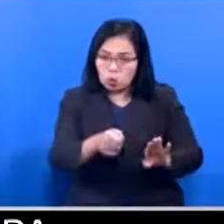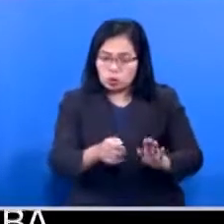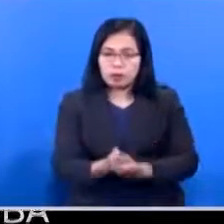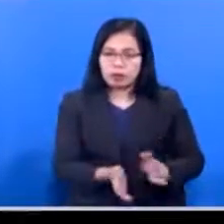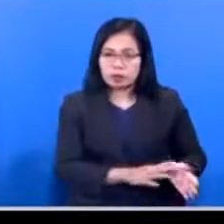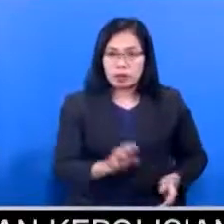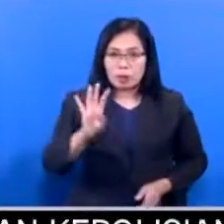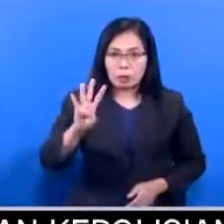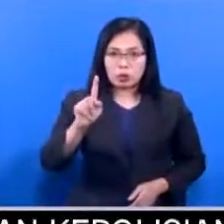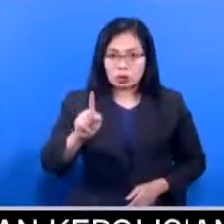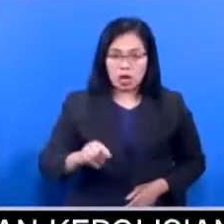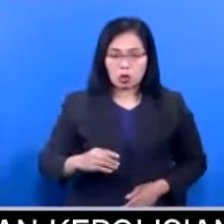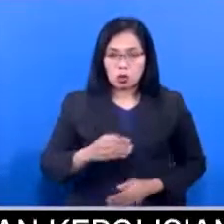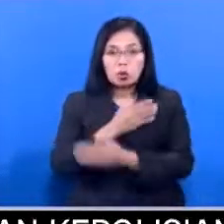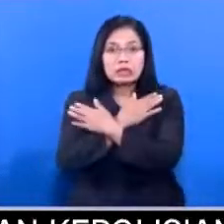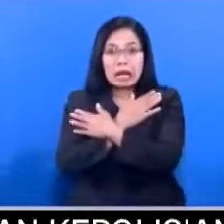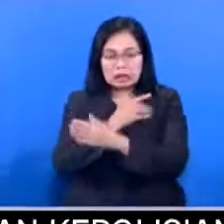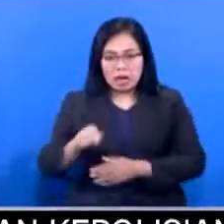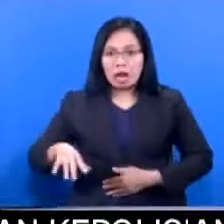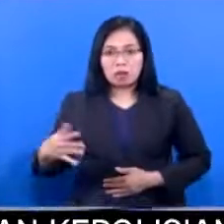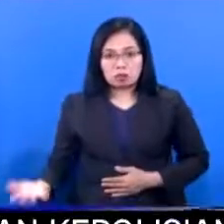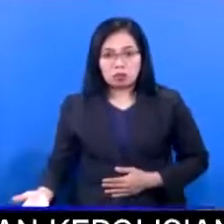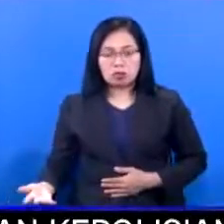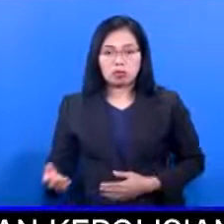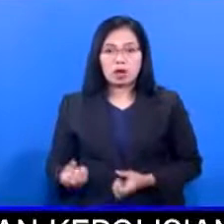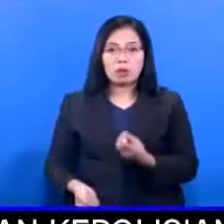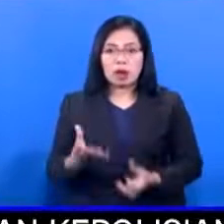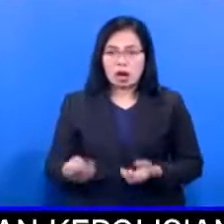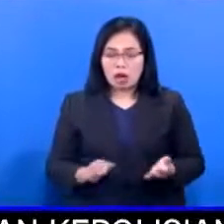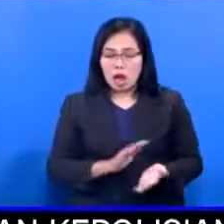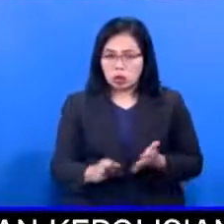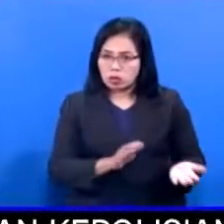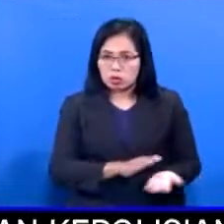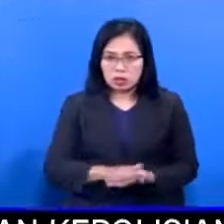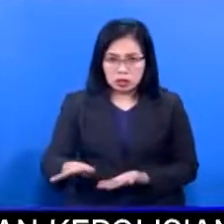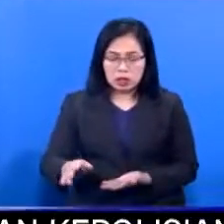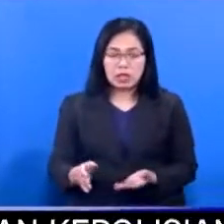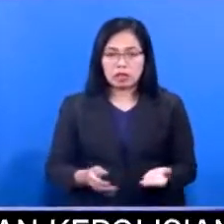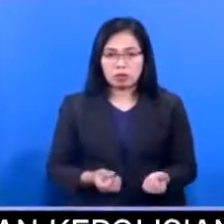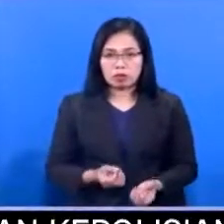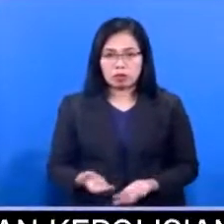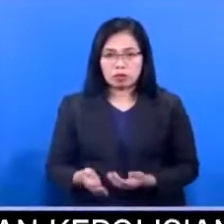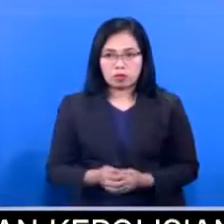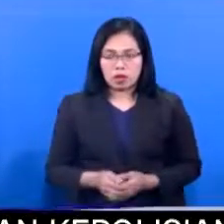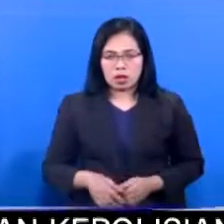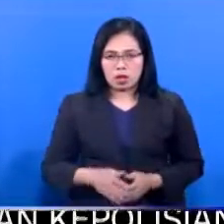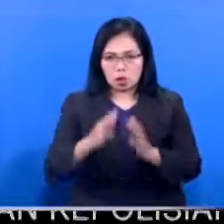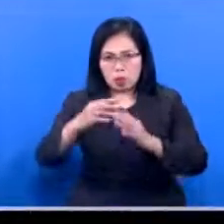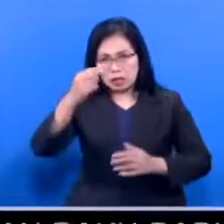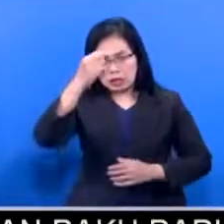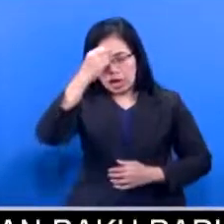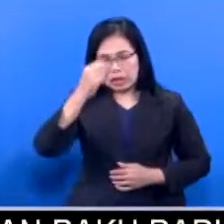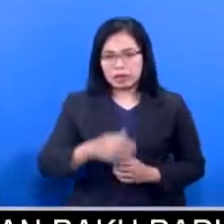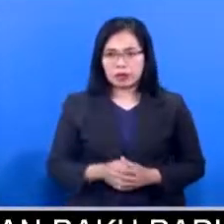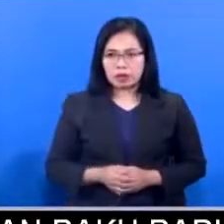41 jenazah korban kebakaran lapas kelas 1 Tangerang dikirim ke Rumah Sakit Polri Kramat Jati usai dilakukan identifikasi. Mayoritas